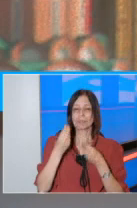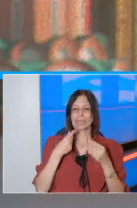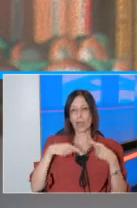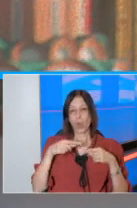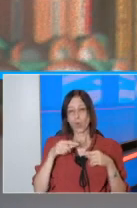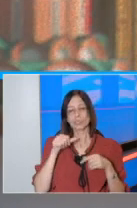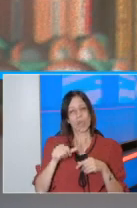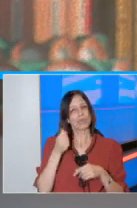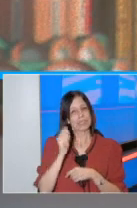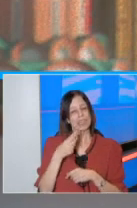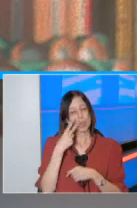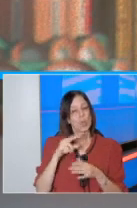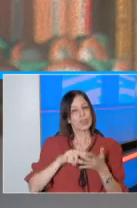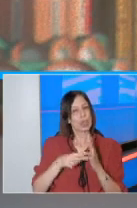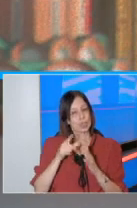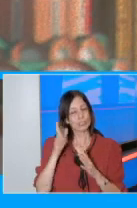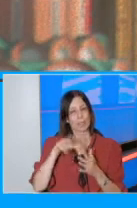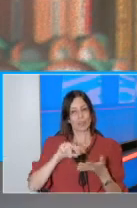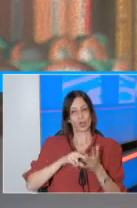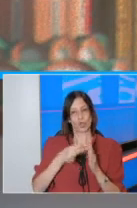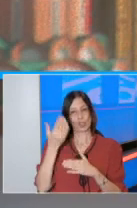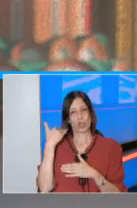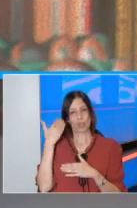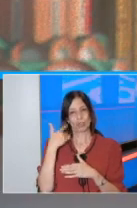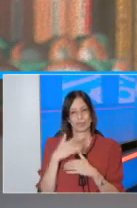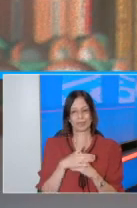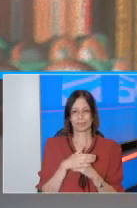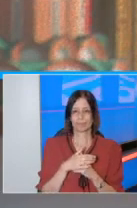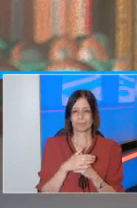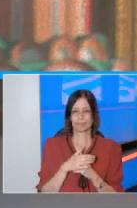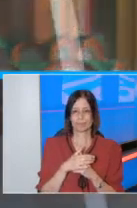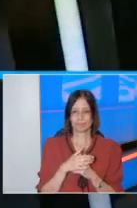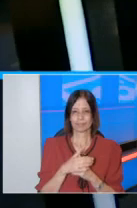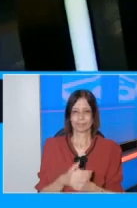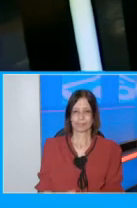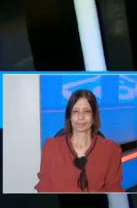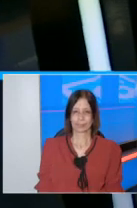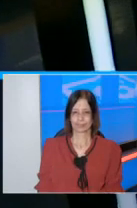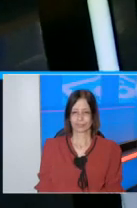כנסת, שאתם תראו את התוכנית הזאת ואת התוכניות הקודמות שהיו וגם יהיו. להתראות.